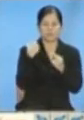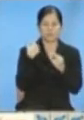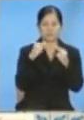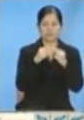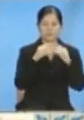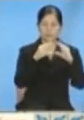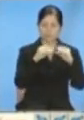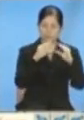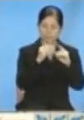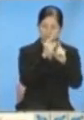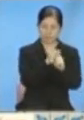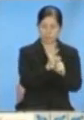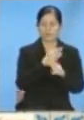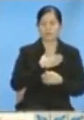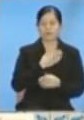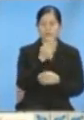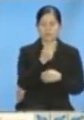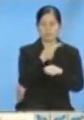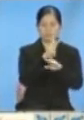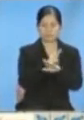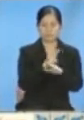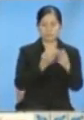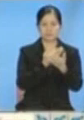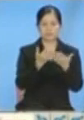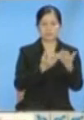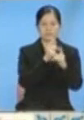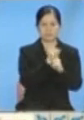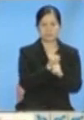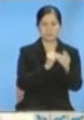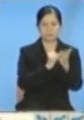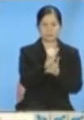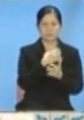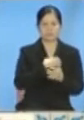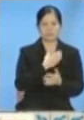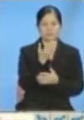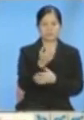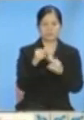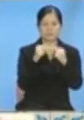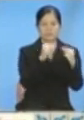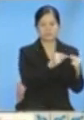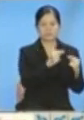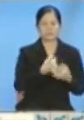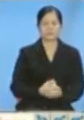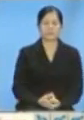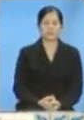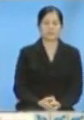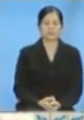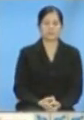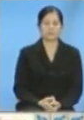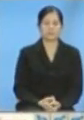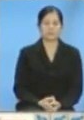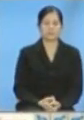ที่ประชุมนะครับผมเห็นว่าตามที่ท่านประธานวินิจฉัยเนี่ยถูกต้องแล้วครับพอได้โปรดดำเนินการครับขอบพระคุณครับท่านประธานครับ